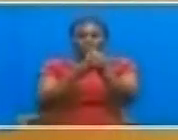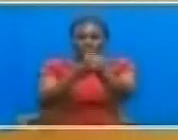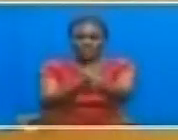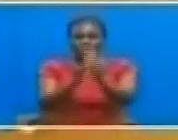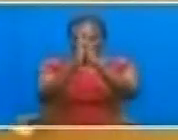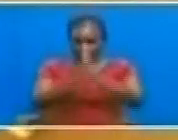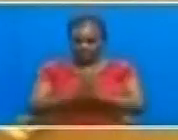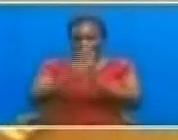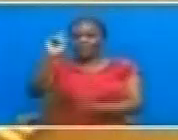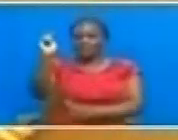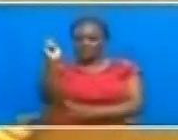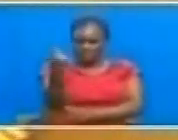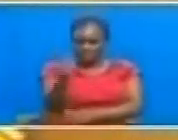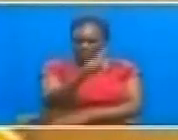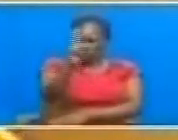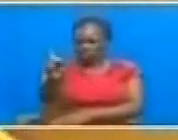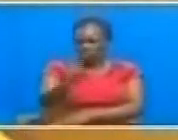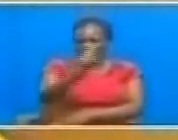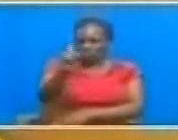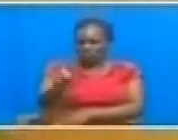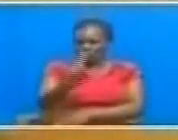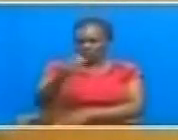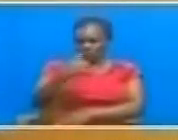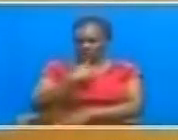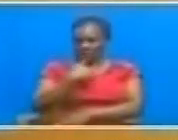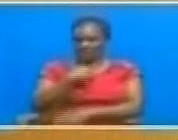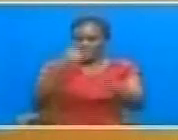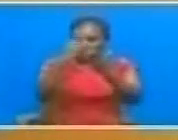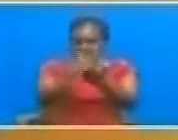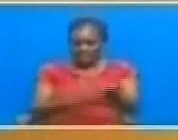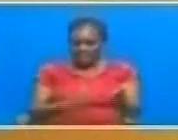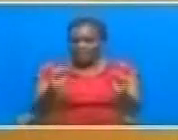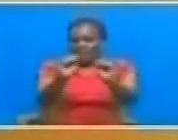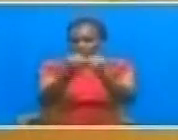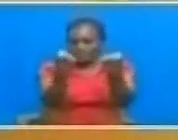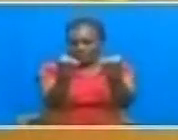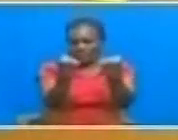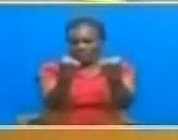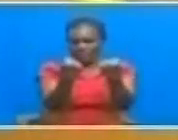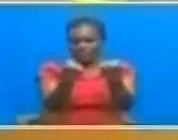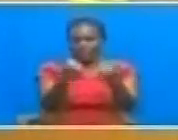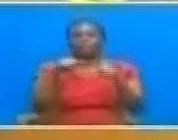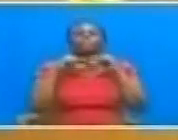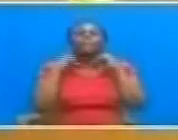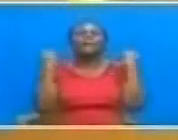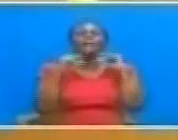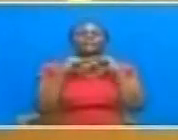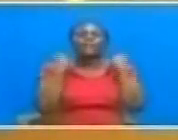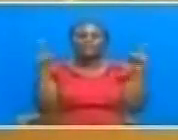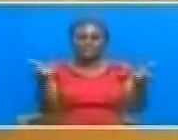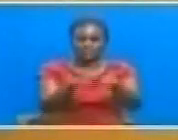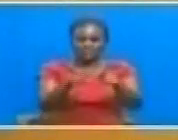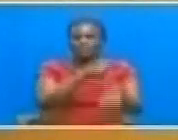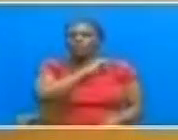dini. Wakenya wameanza kuuliza maswali kuhusu baadhi ya taarifa zinazochipuka kuhusu wahubiri, na huku